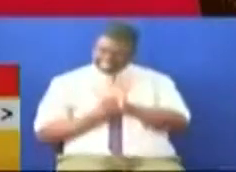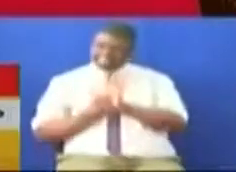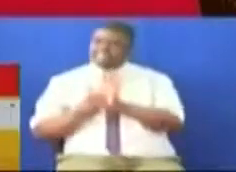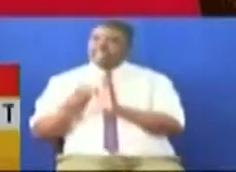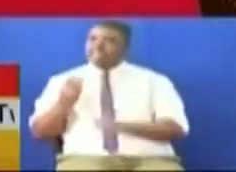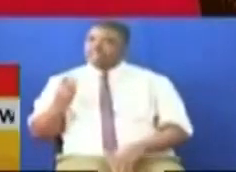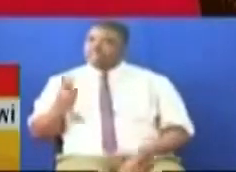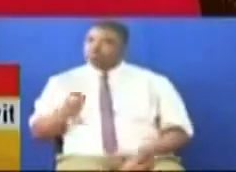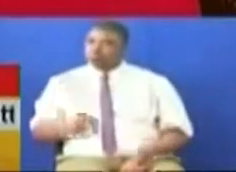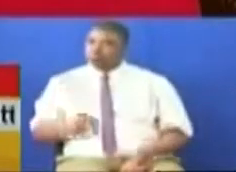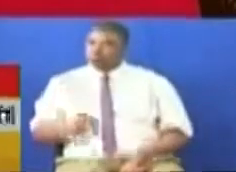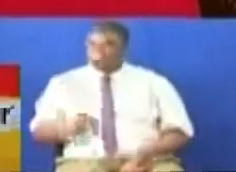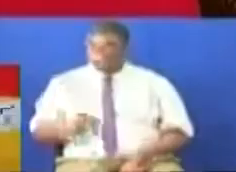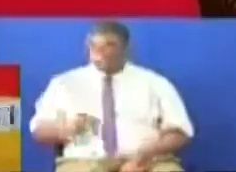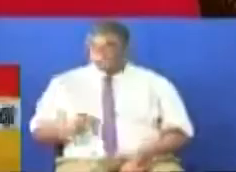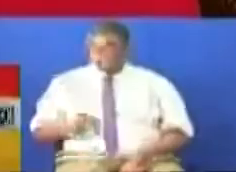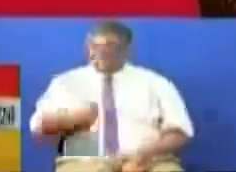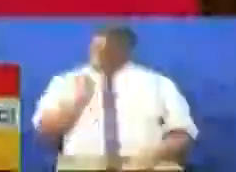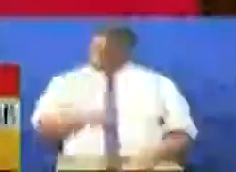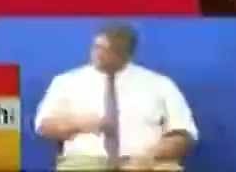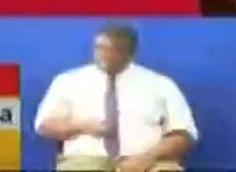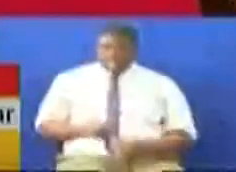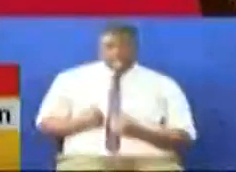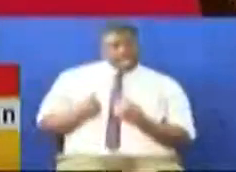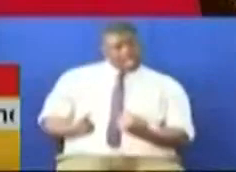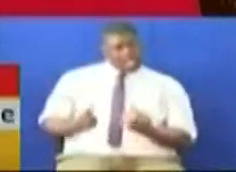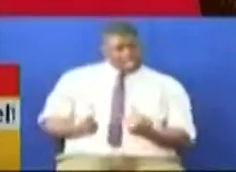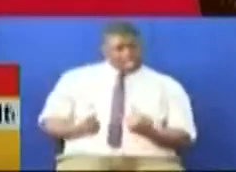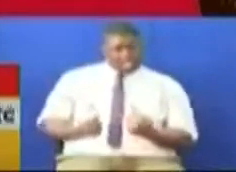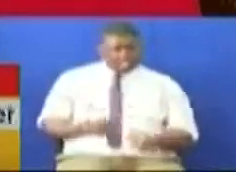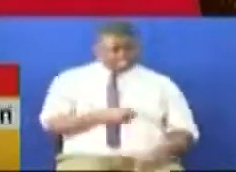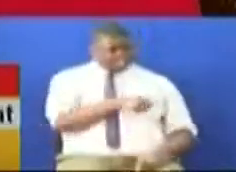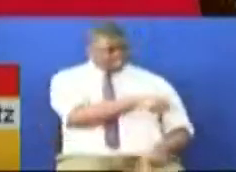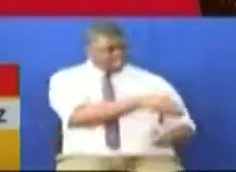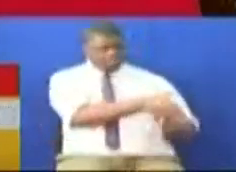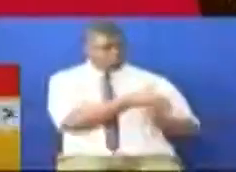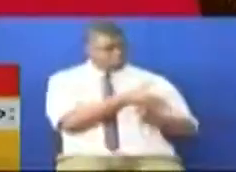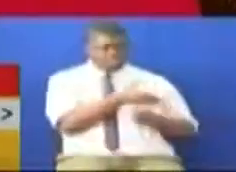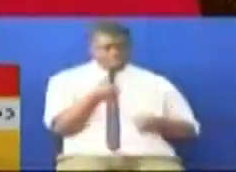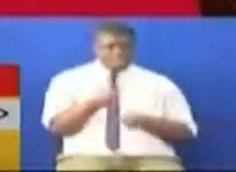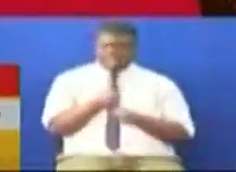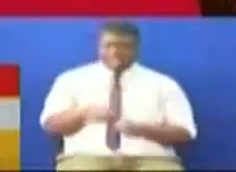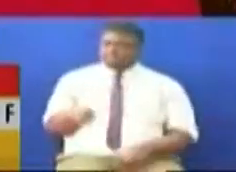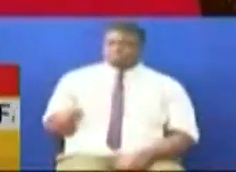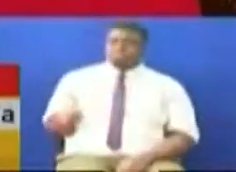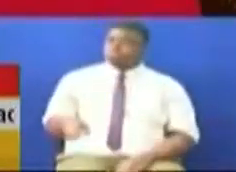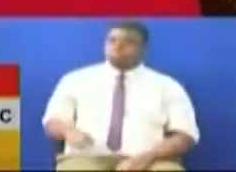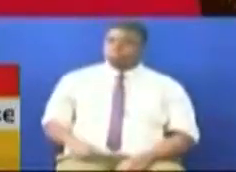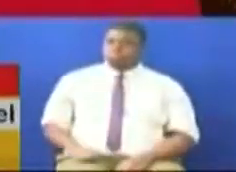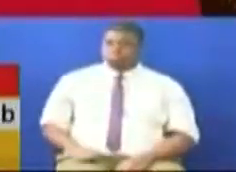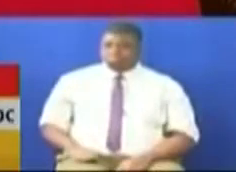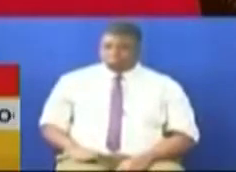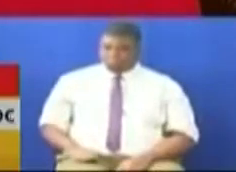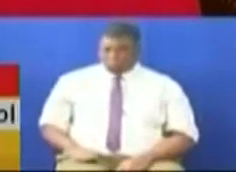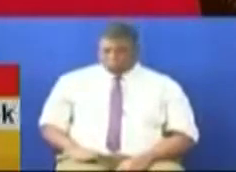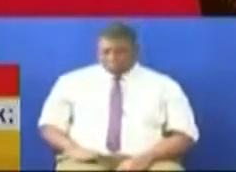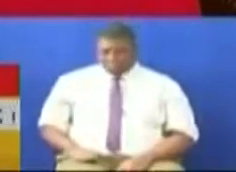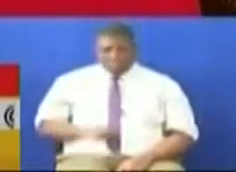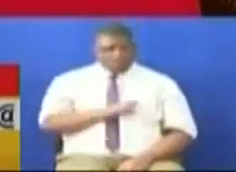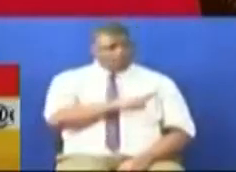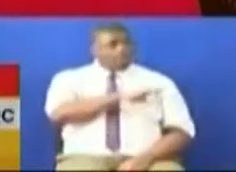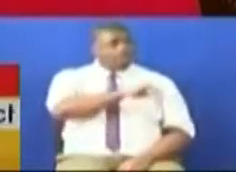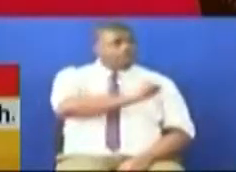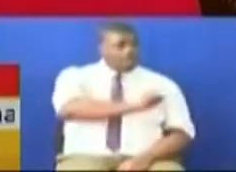Mheshimiwa Speaker, kampuni ya Simek haikufanya kazi hiyo na badala yake TANESCO na REA